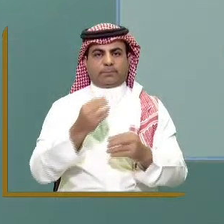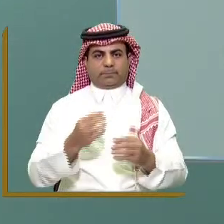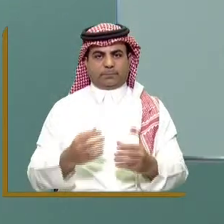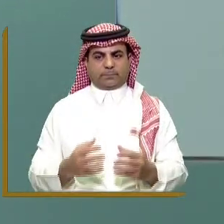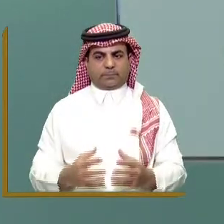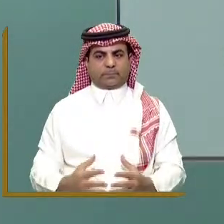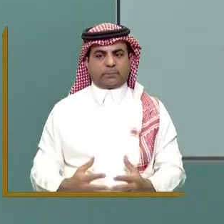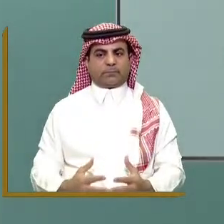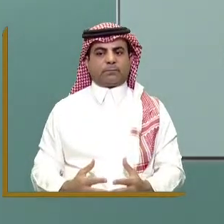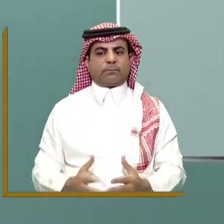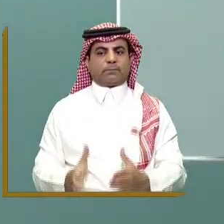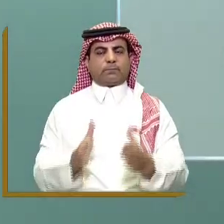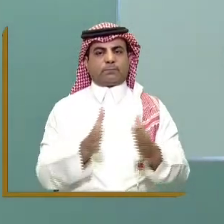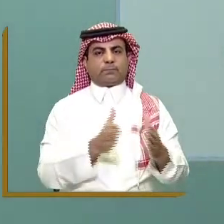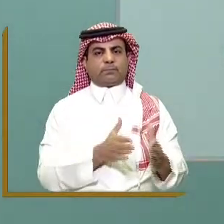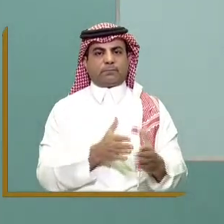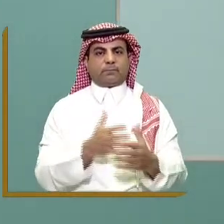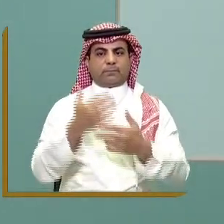للغذاء والدواء.